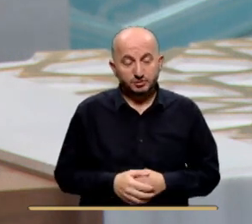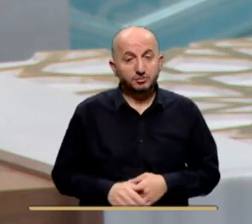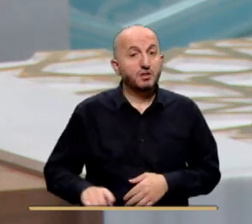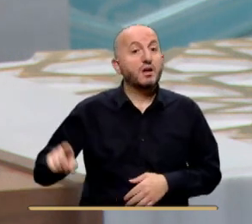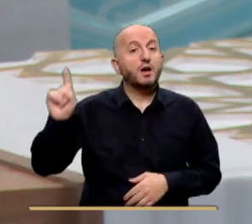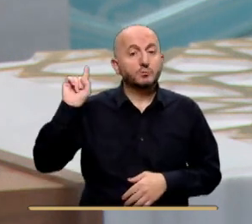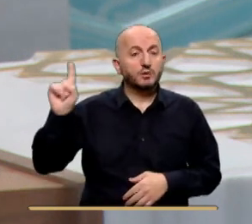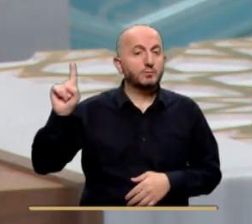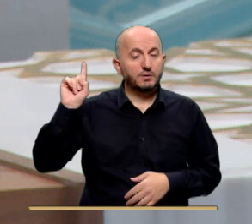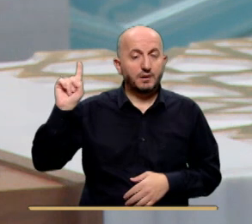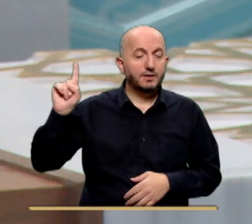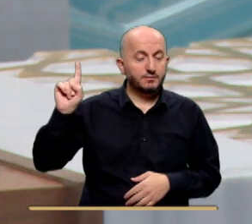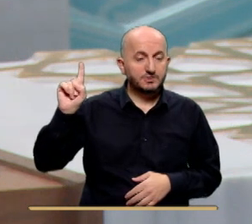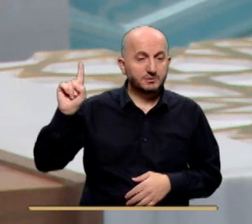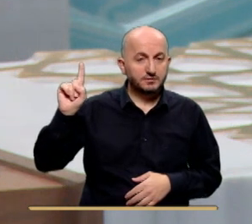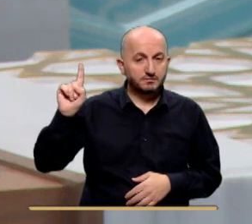Rabbul Alemin,